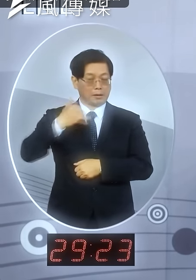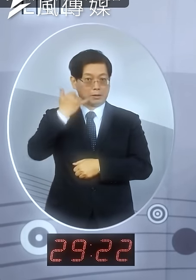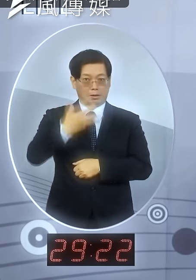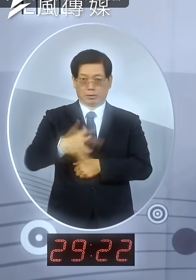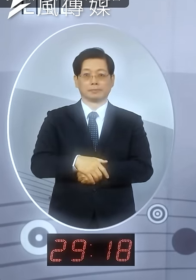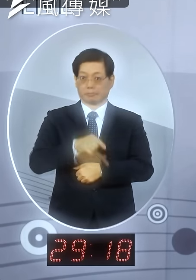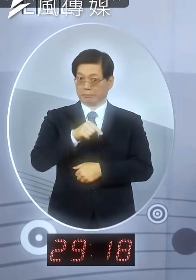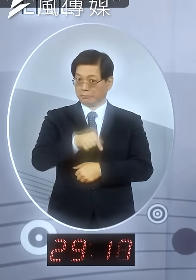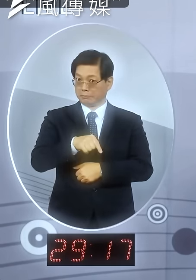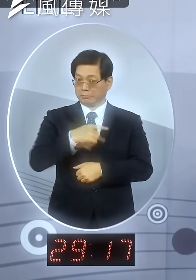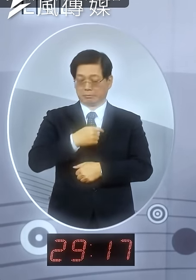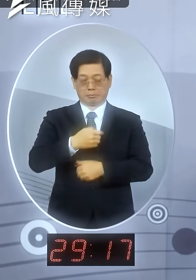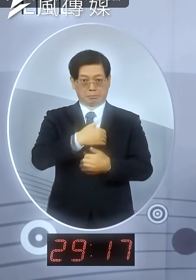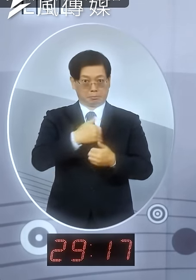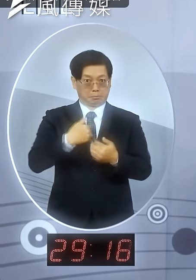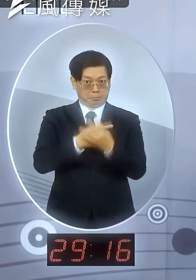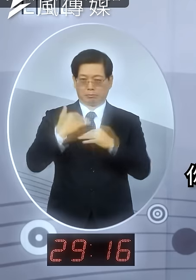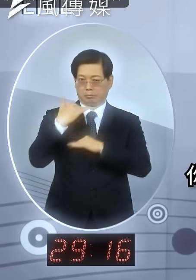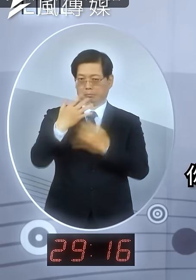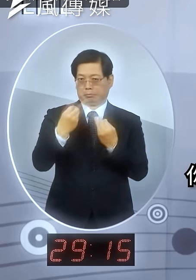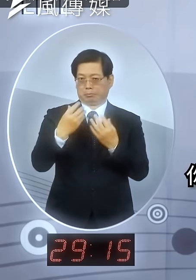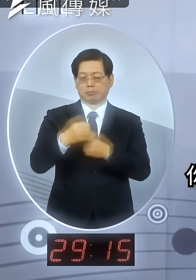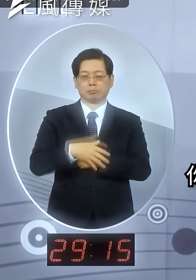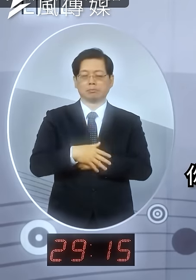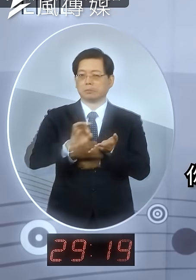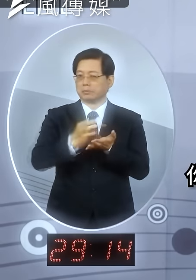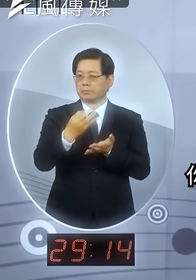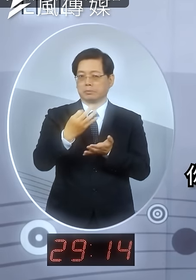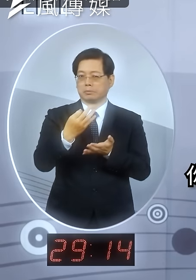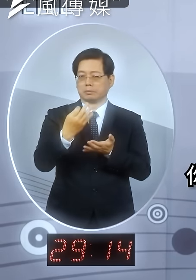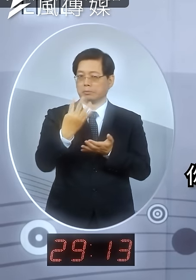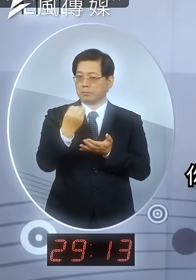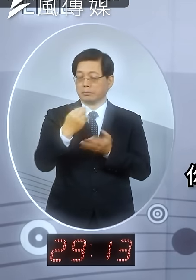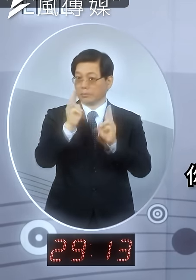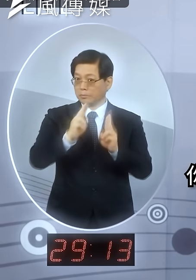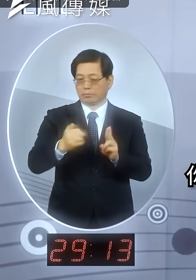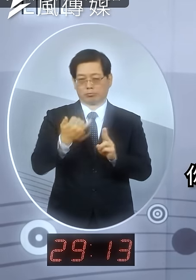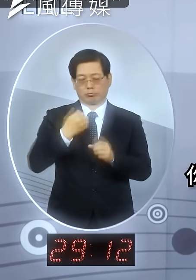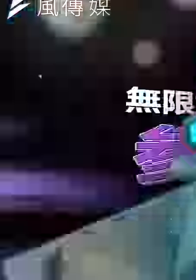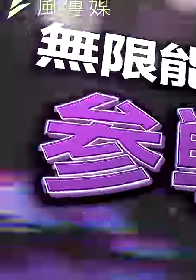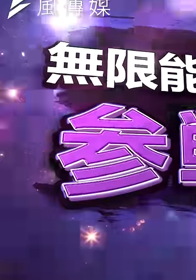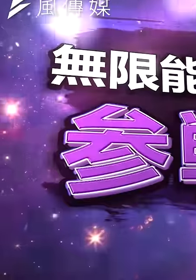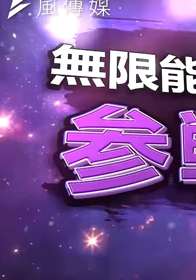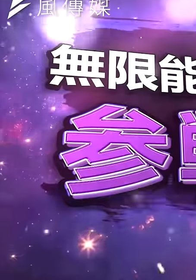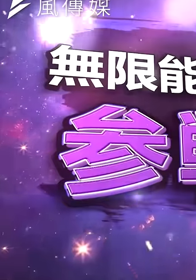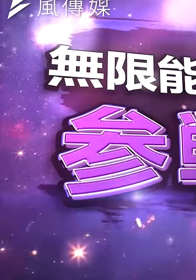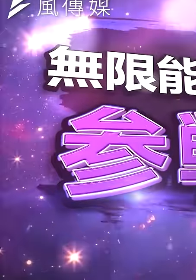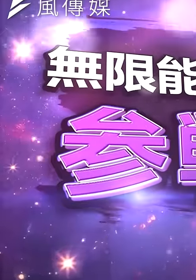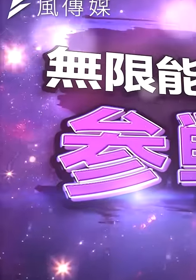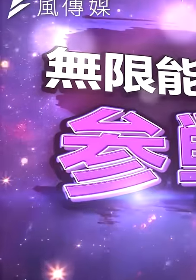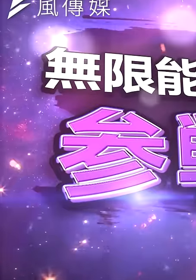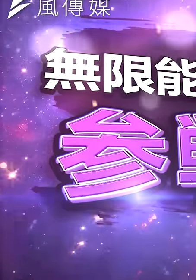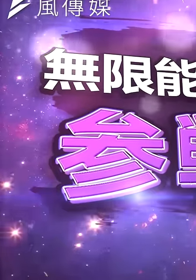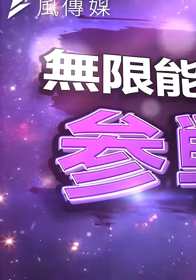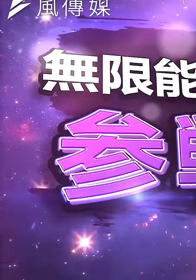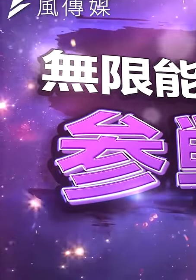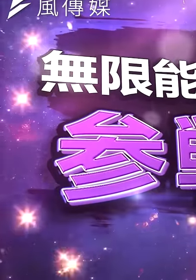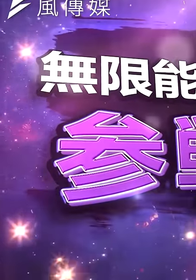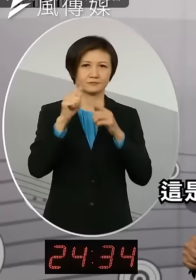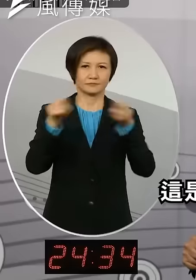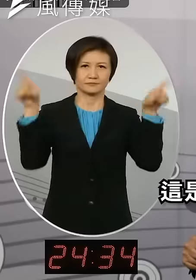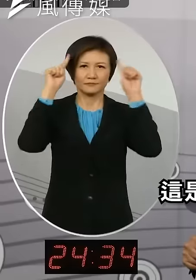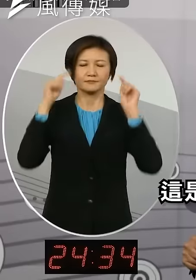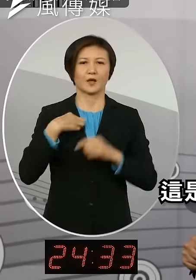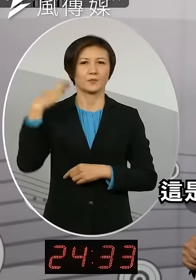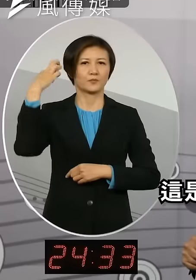水發電系統它的能量是無限的你要有多少電你就裝多少發電機各位地球人大家好